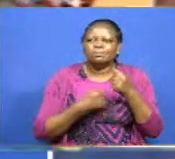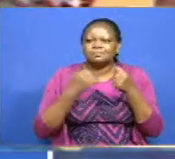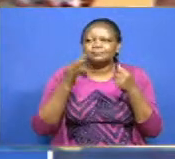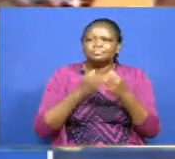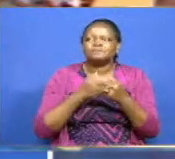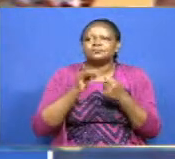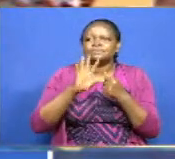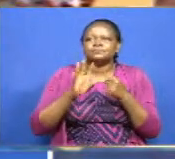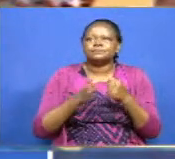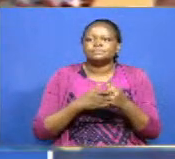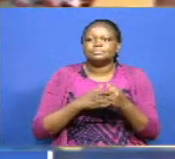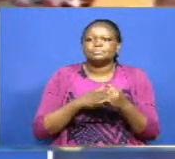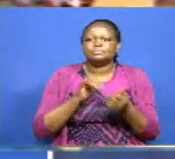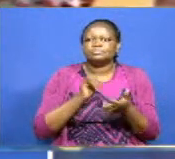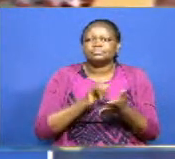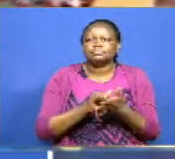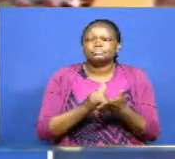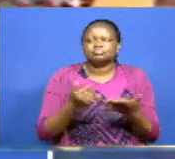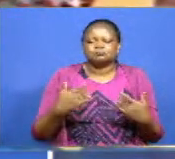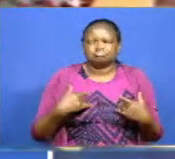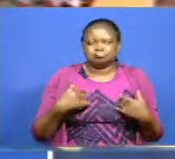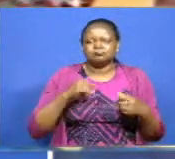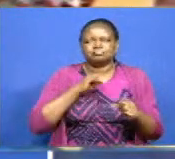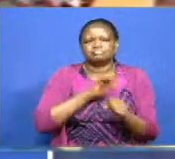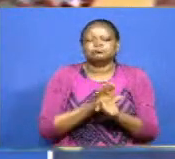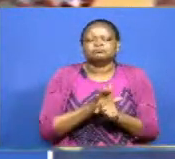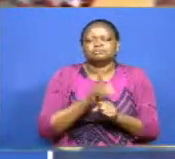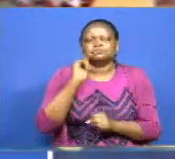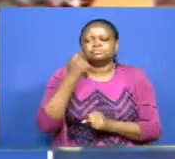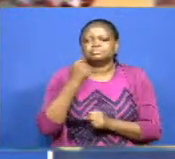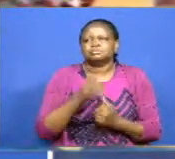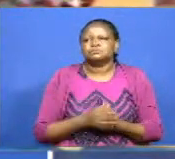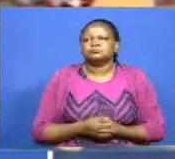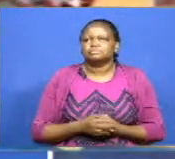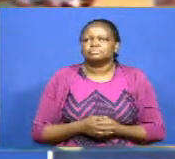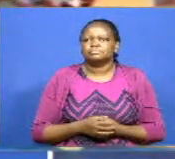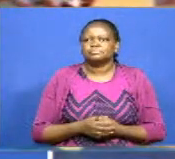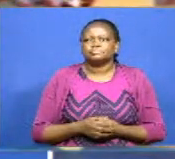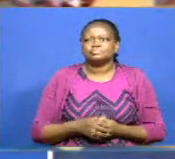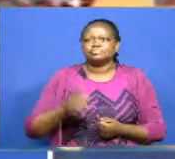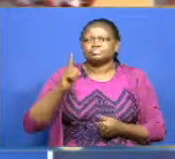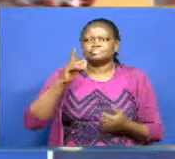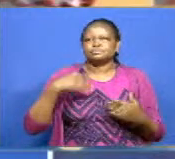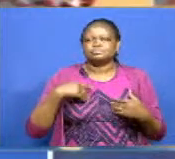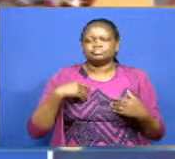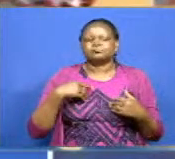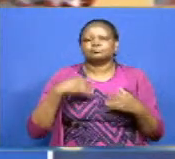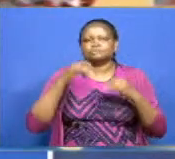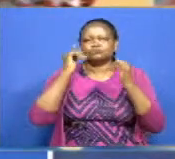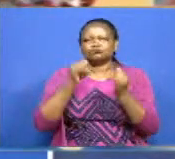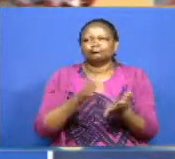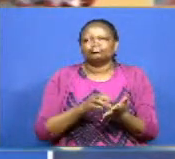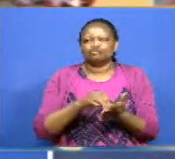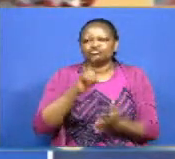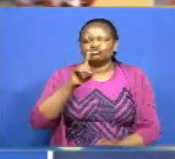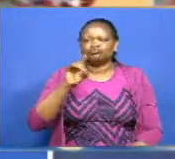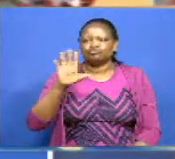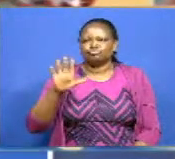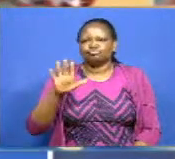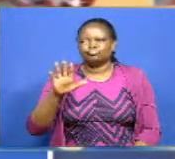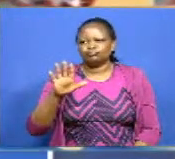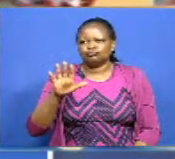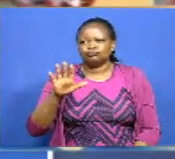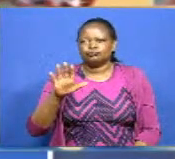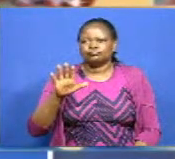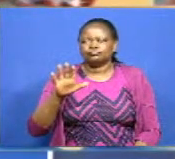98,859 walioambukizwa ugonjwa wa COVID-19 nchini. Nairobi kiongoza kwa visa vipya ambako watu 115 wameambukizwa